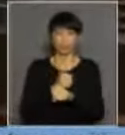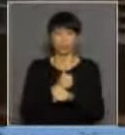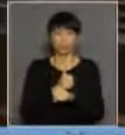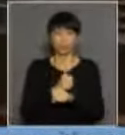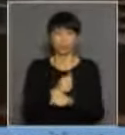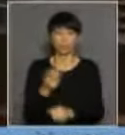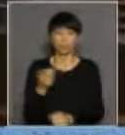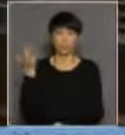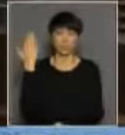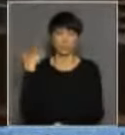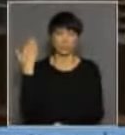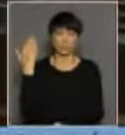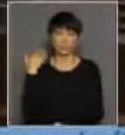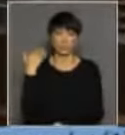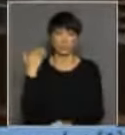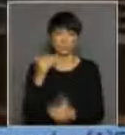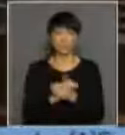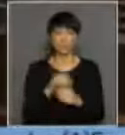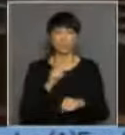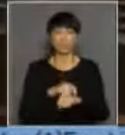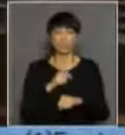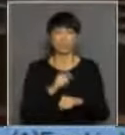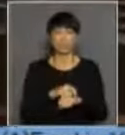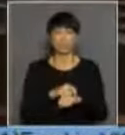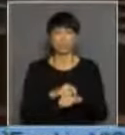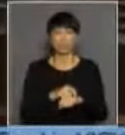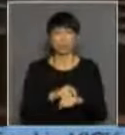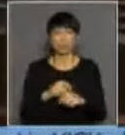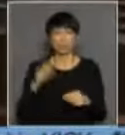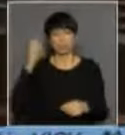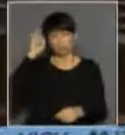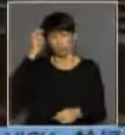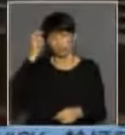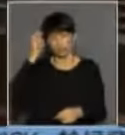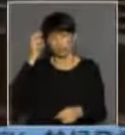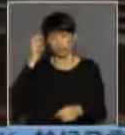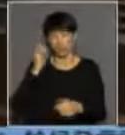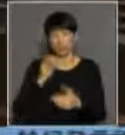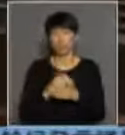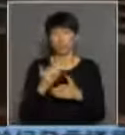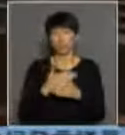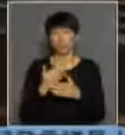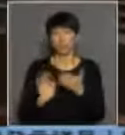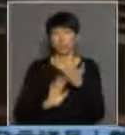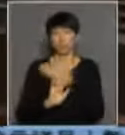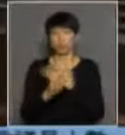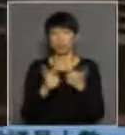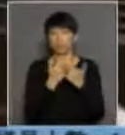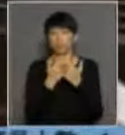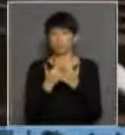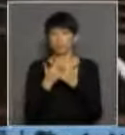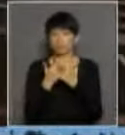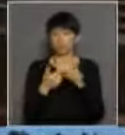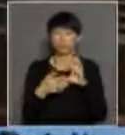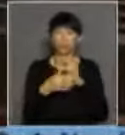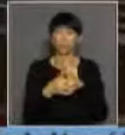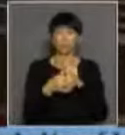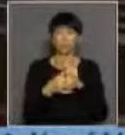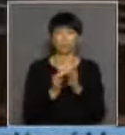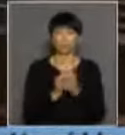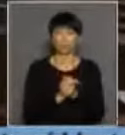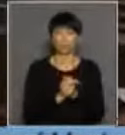我係時間關係冇詳細研究翻。坊間有啲嘅辯論，關於有關嘅所謂政